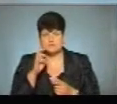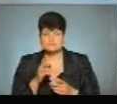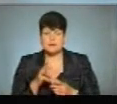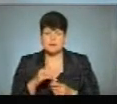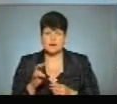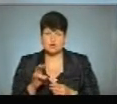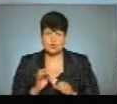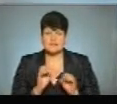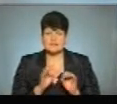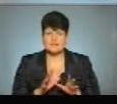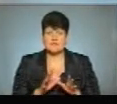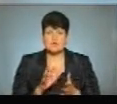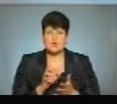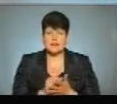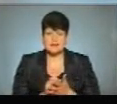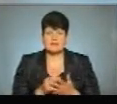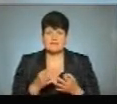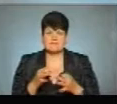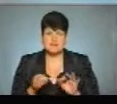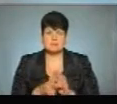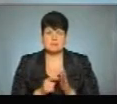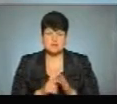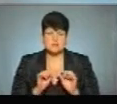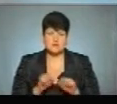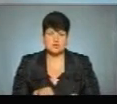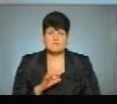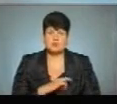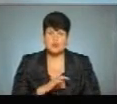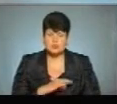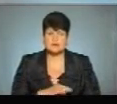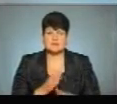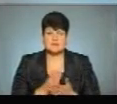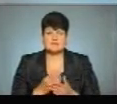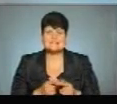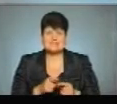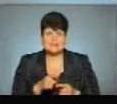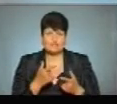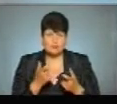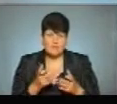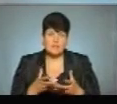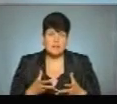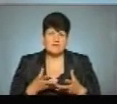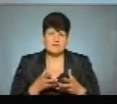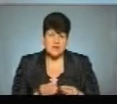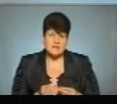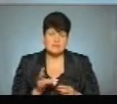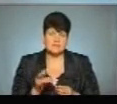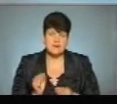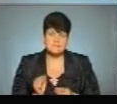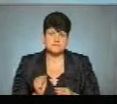майно, яке передано в оренду, яке вільне приміщення можна його використовувати. Тобто наявність цієї інформації, вона впливає безпосередньо